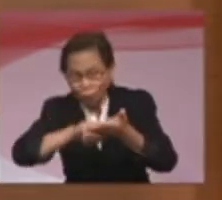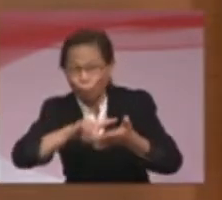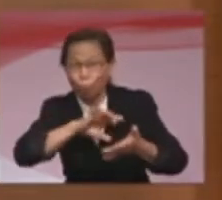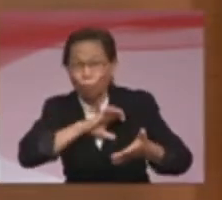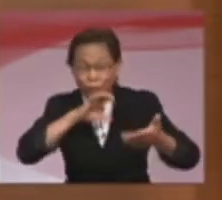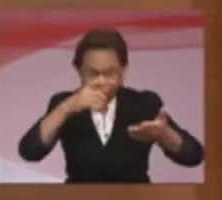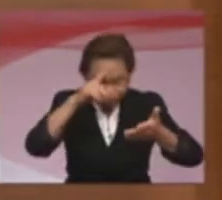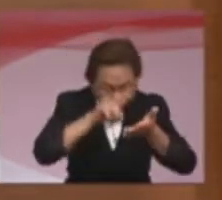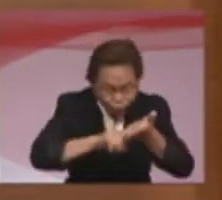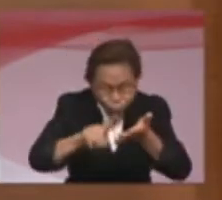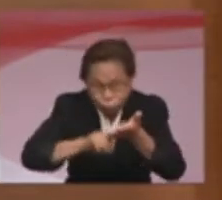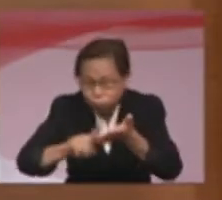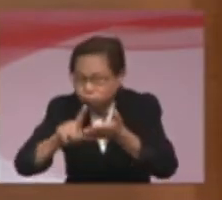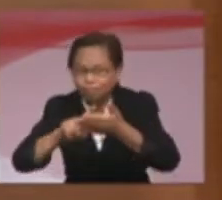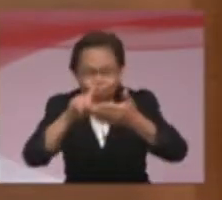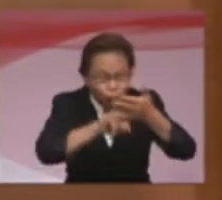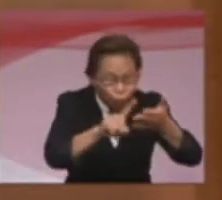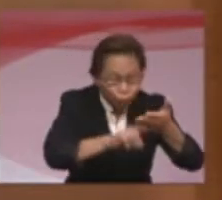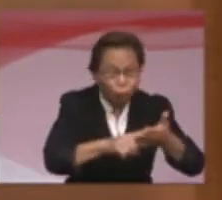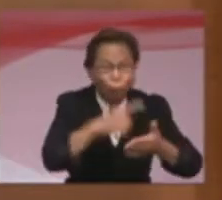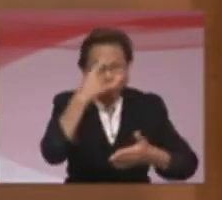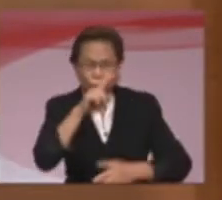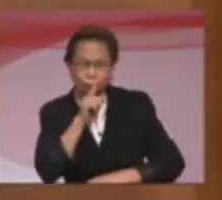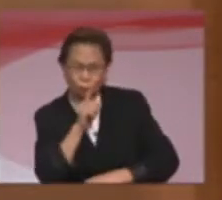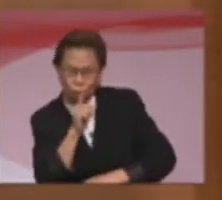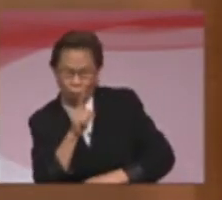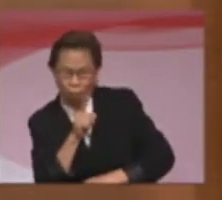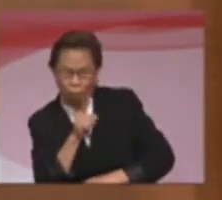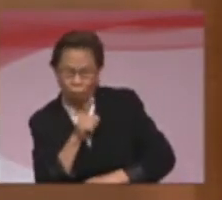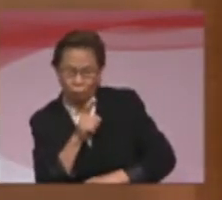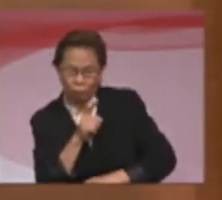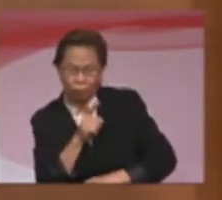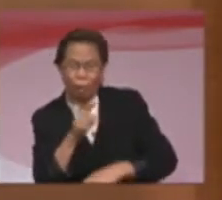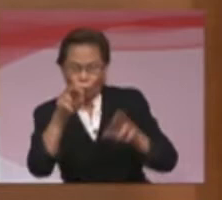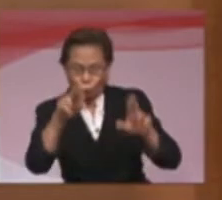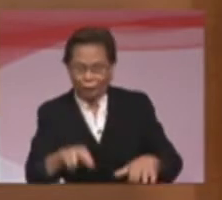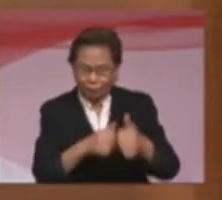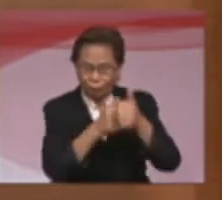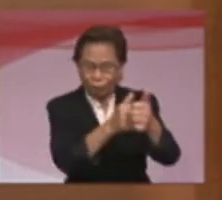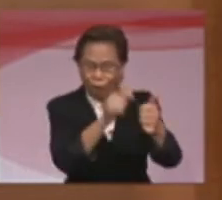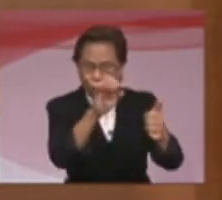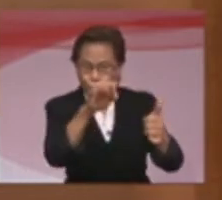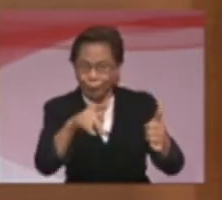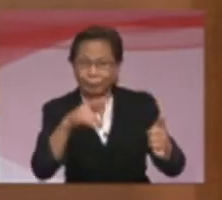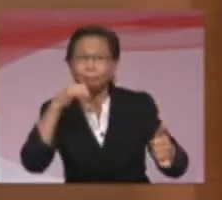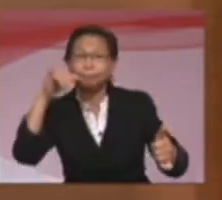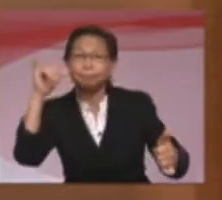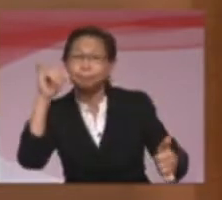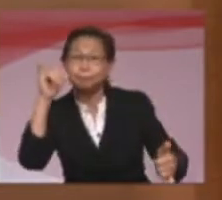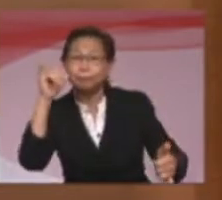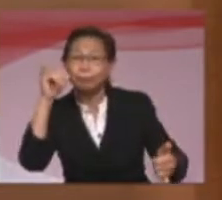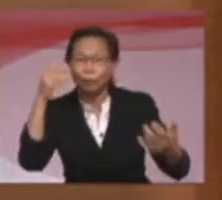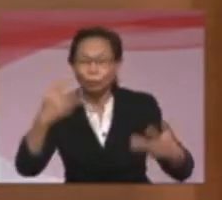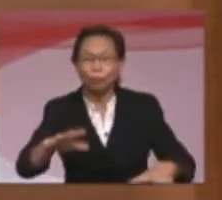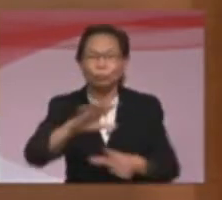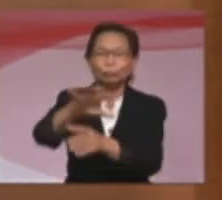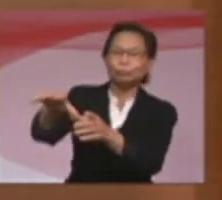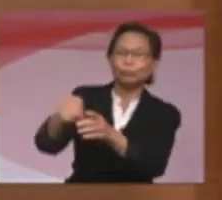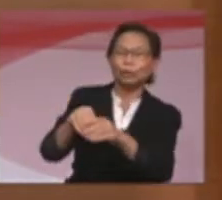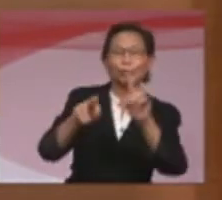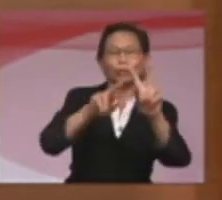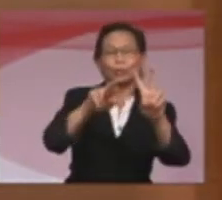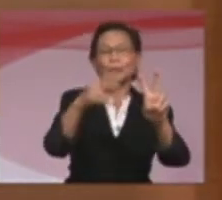pemeriksaan bagi memastikan pematuhan dilaksanakan oleh rakyat, dan semalam telah melibatkan